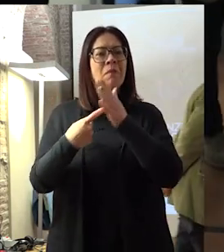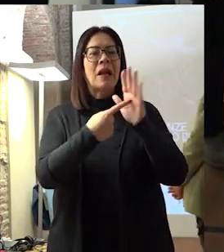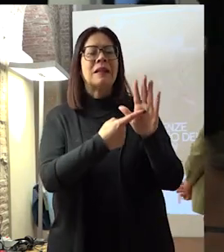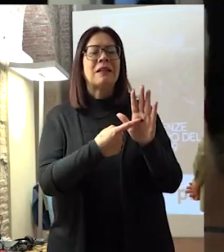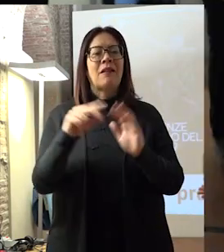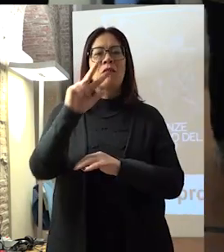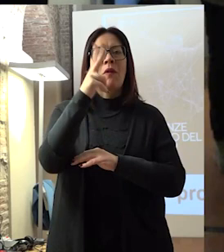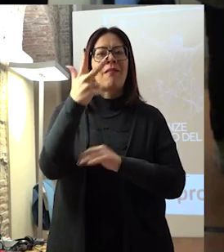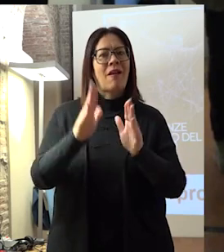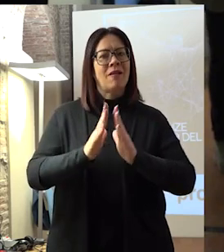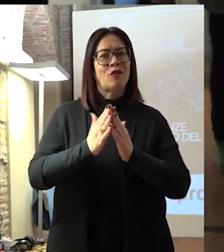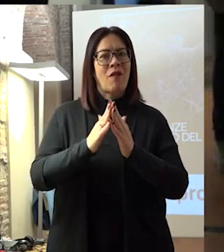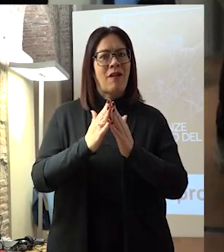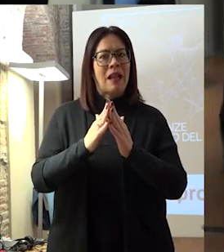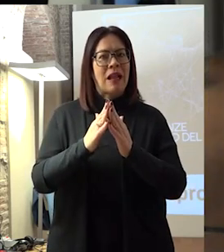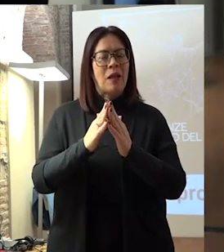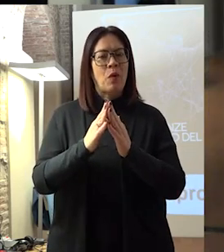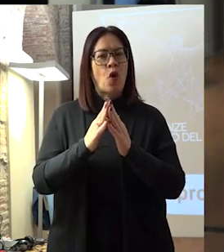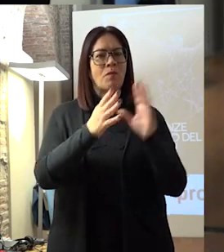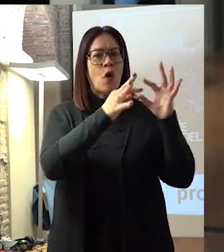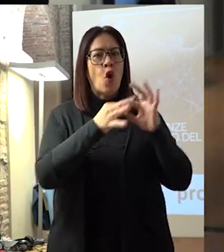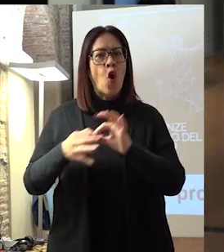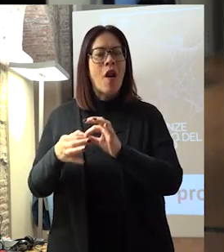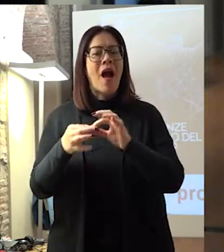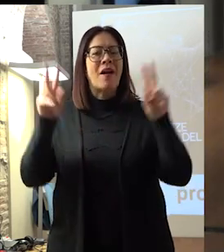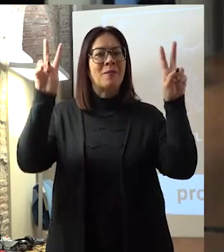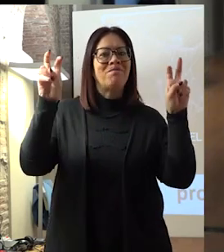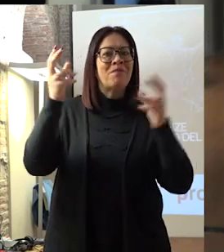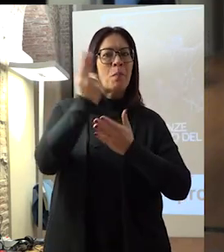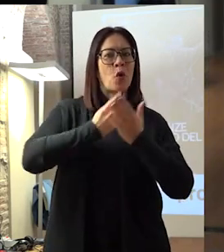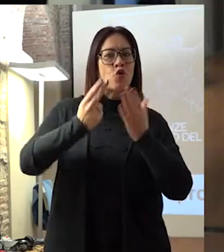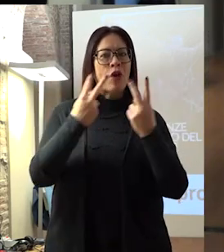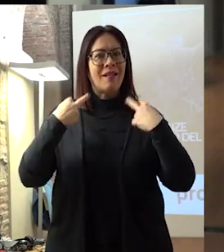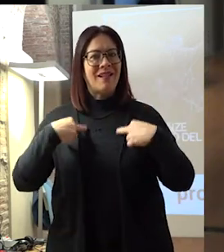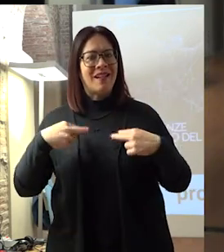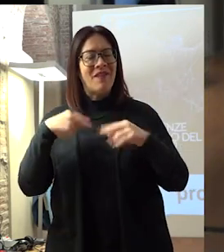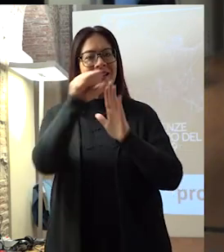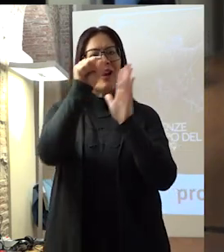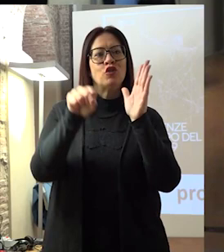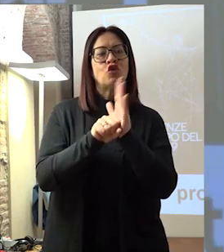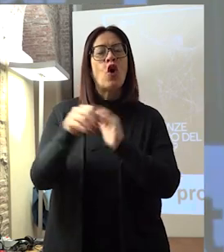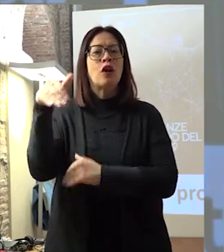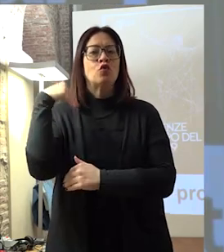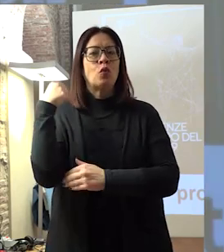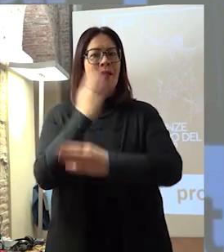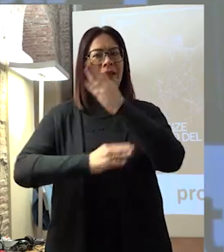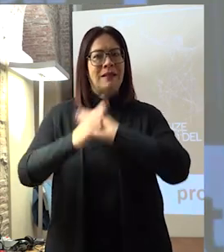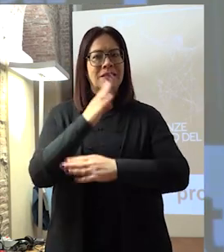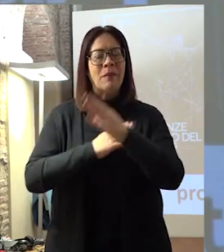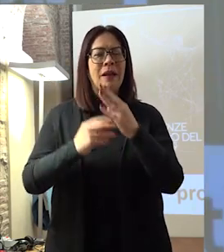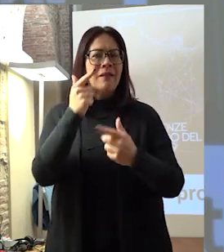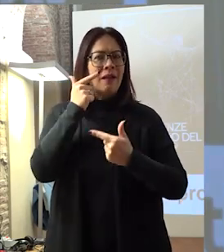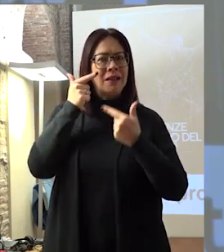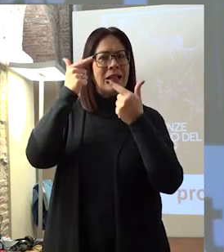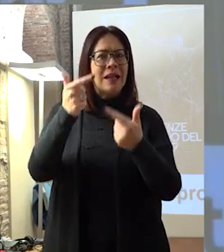terzo volume della collana Progetti di vita, storie di studenti con disabilità, dedicato al